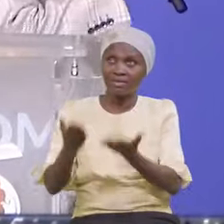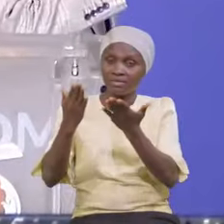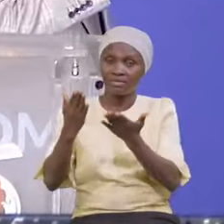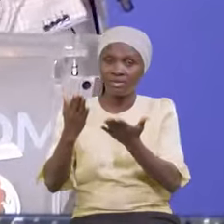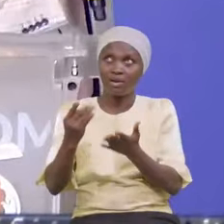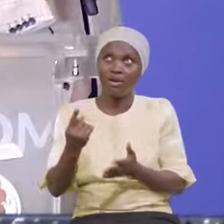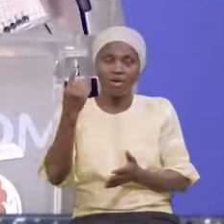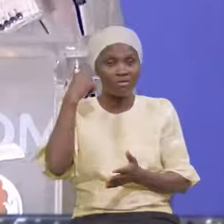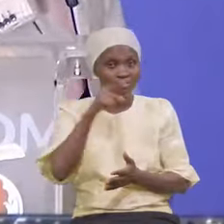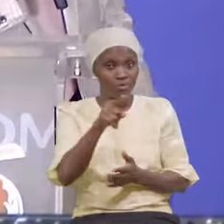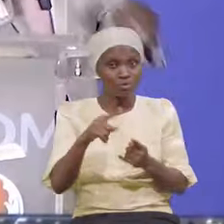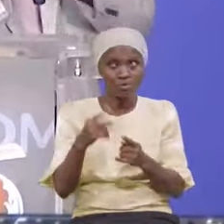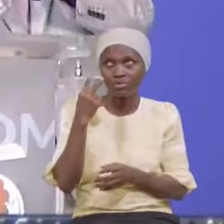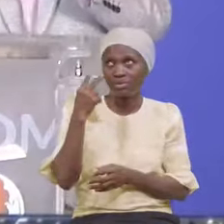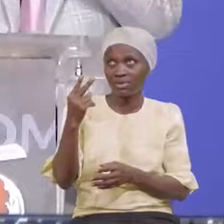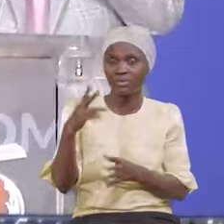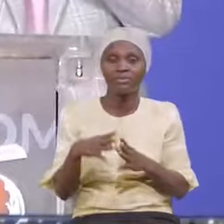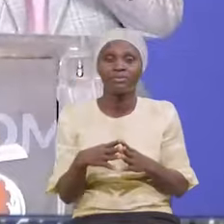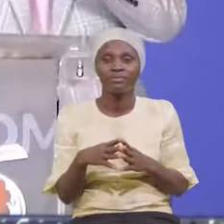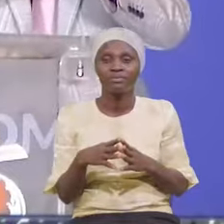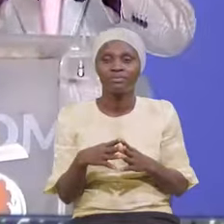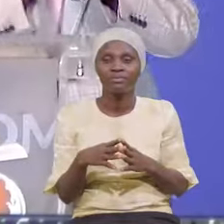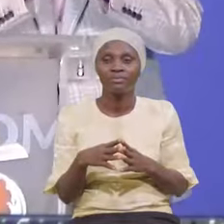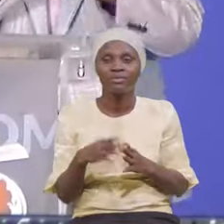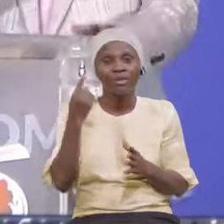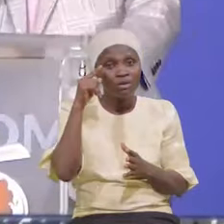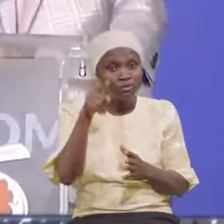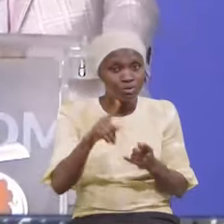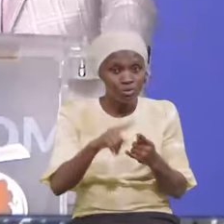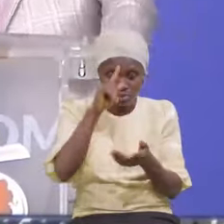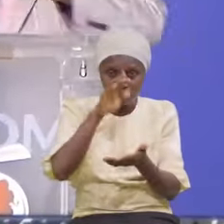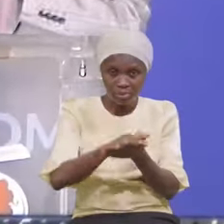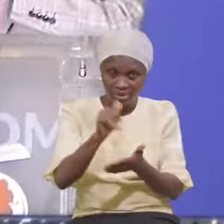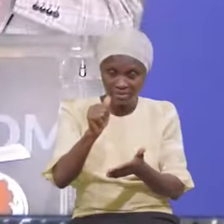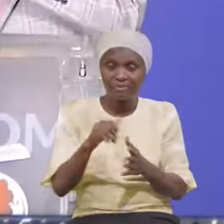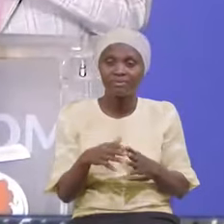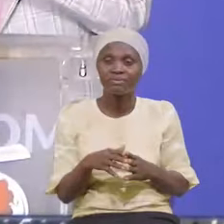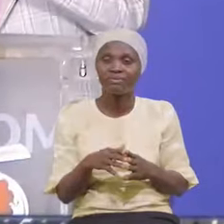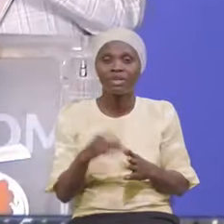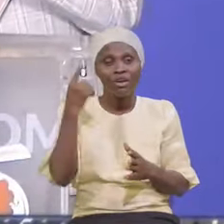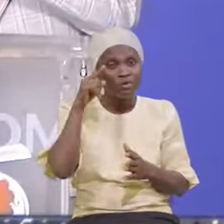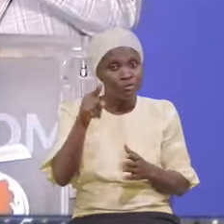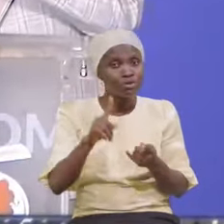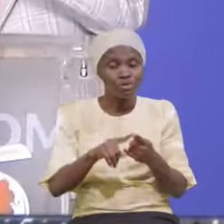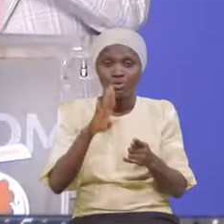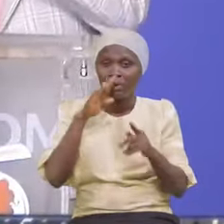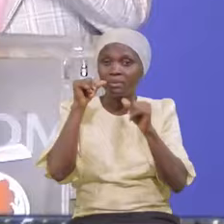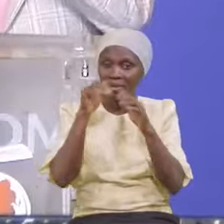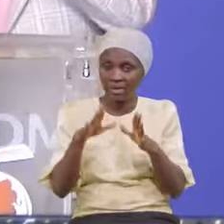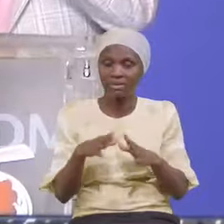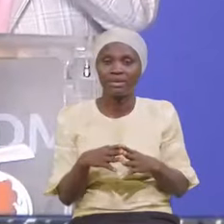to see. మీరు చూచు నిమిత్తమే క్రీస్తు హెచ్చించబడి ఉన్నాడు. For you to believe. మీరు విశ్వసించడానికి. For you to be blessed.